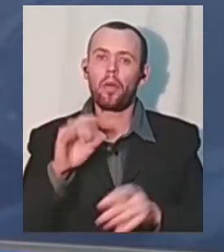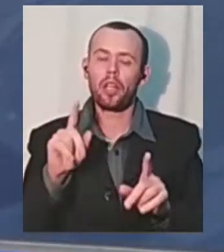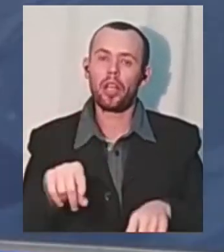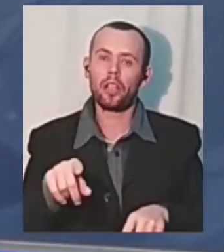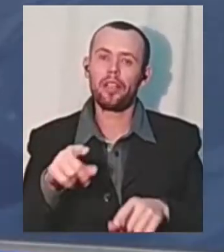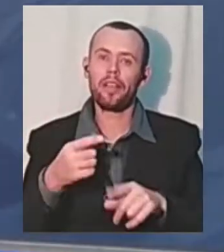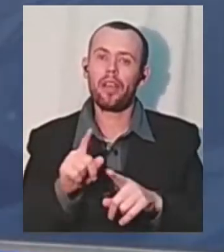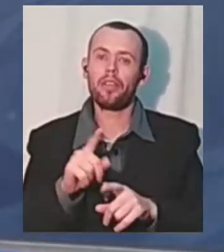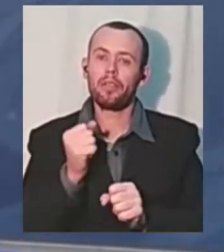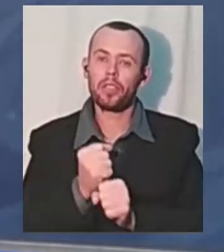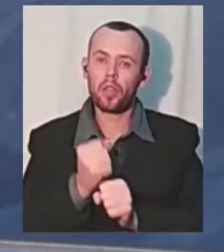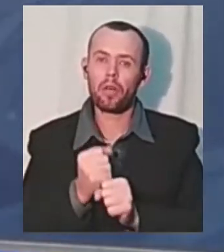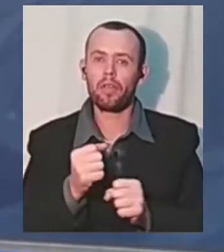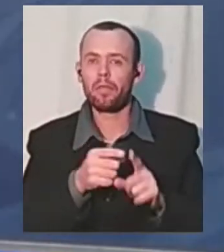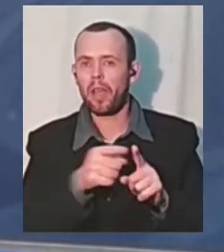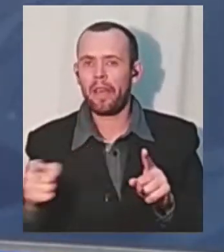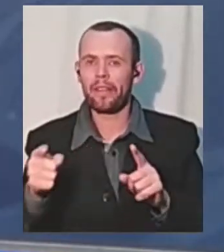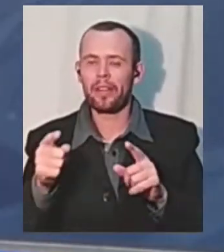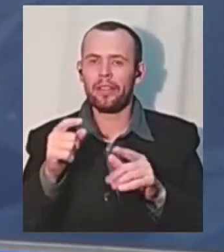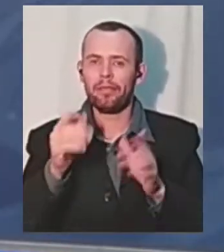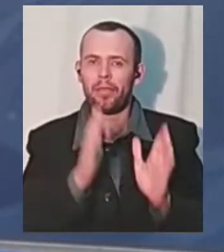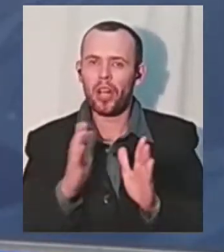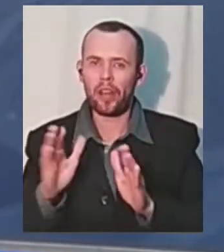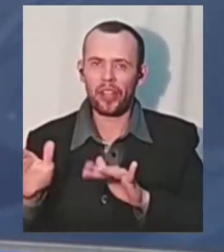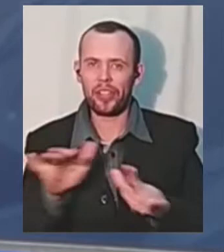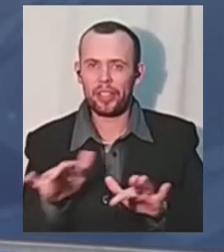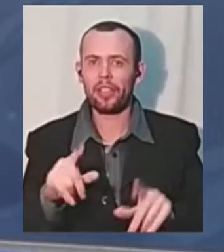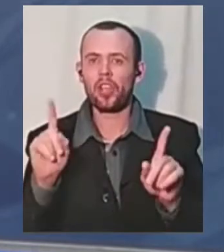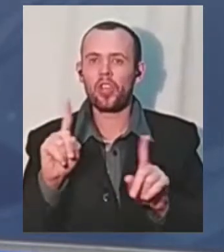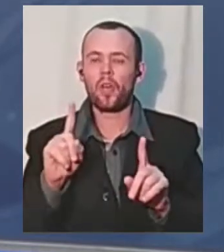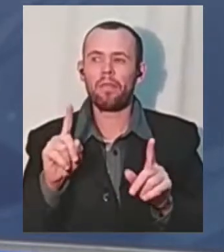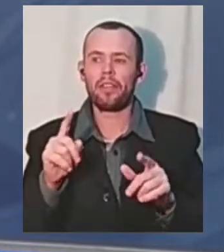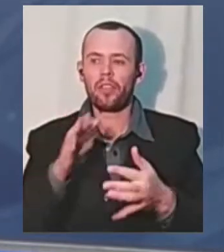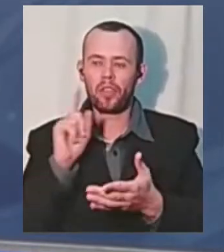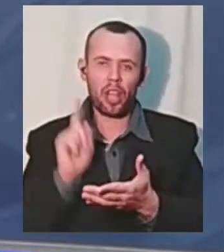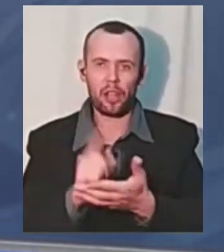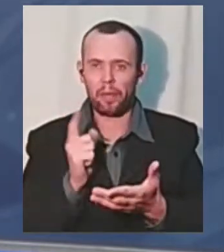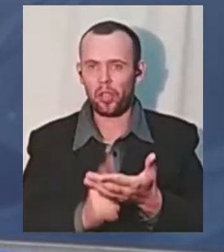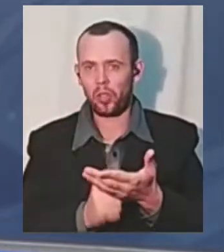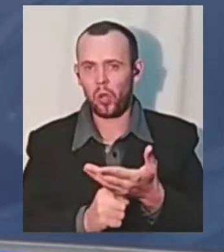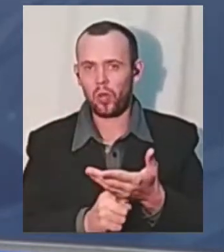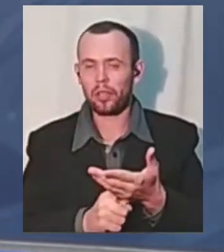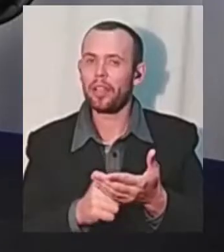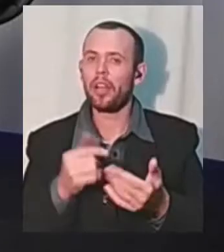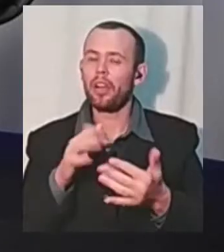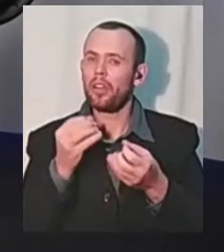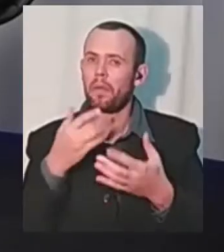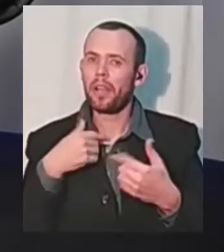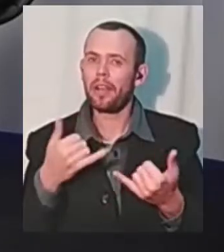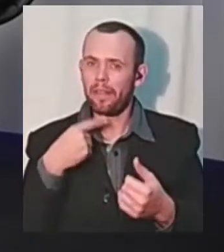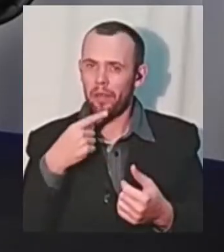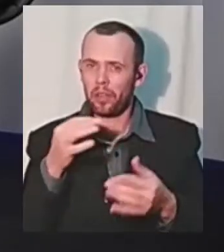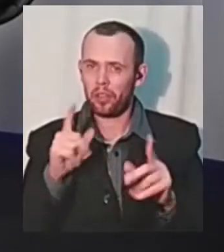зробити певний алгоритм дій, щоб закріпитися необхідними доказами. До речі, до алгоритму ми зараз перейдемо, тому що у